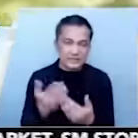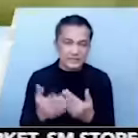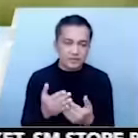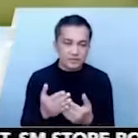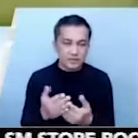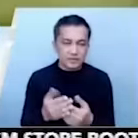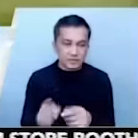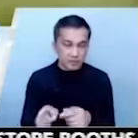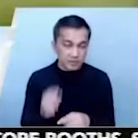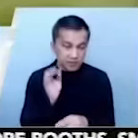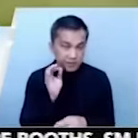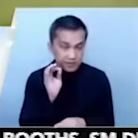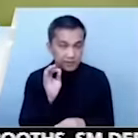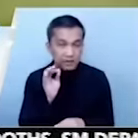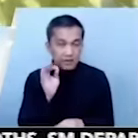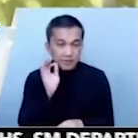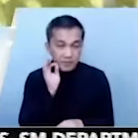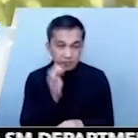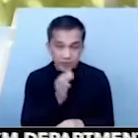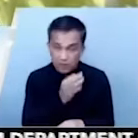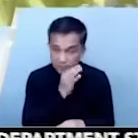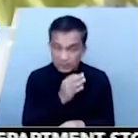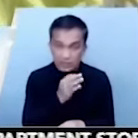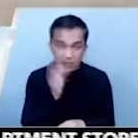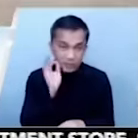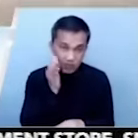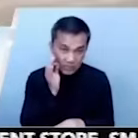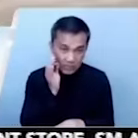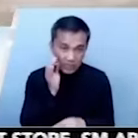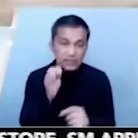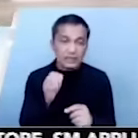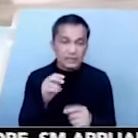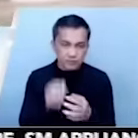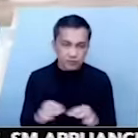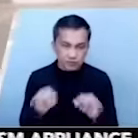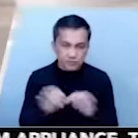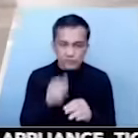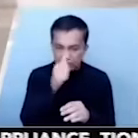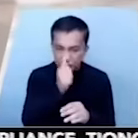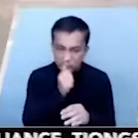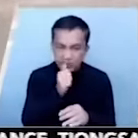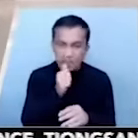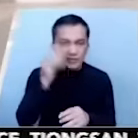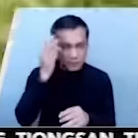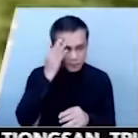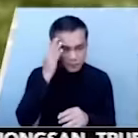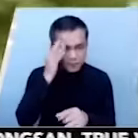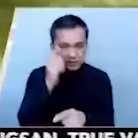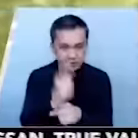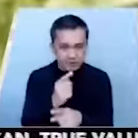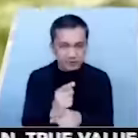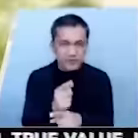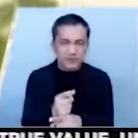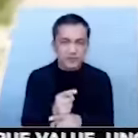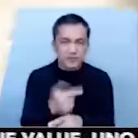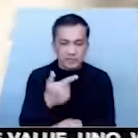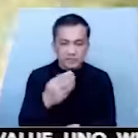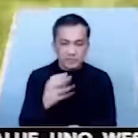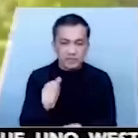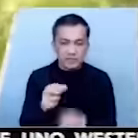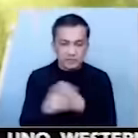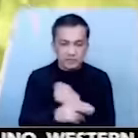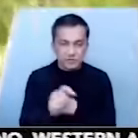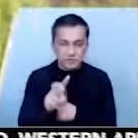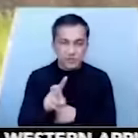tanim, kailangan ng tiyaga at sapat na kaalaman. Para sa GMA Regional TV 1 North Central Luzon at